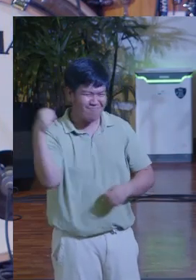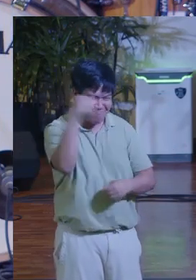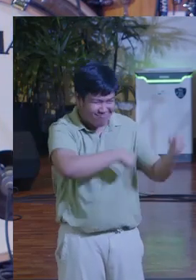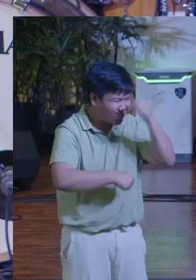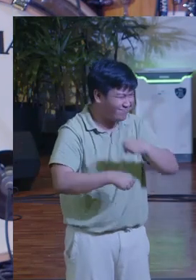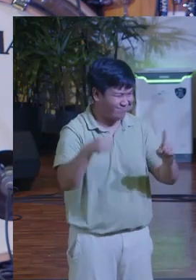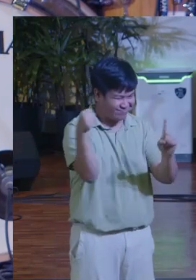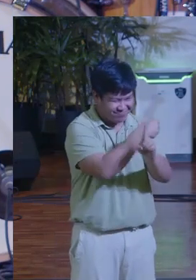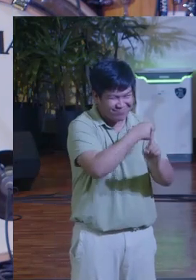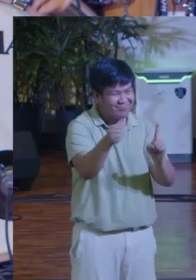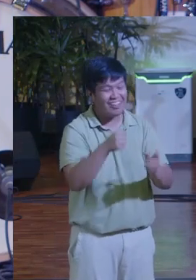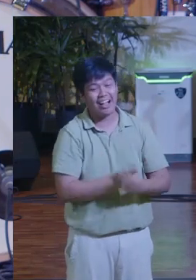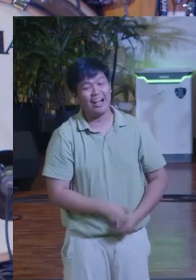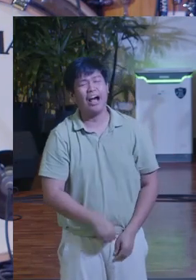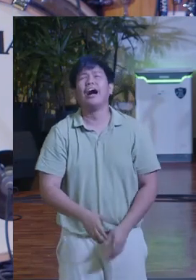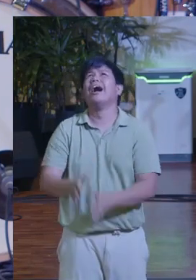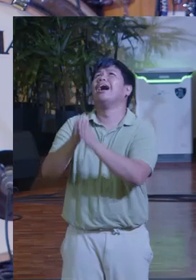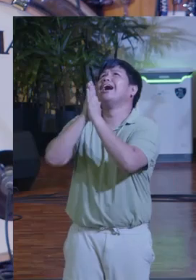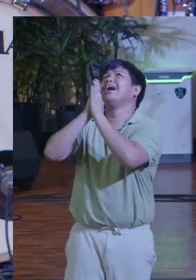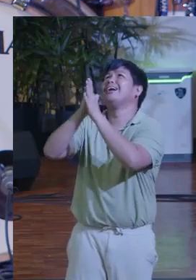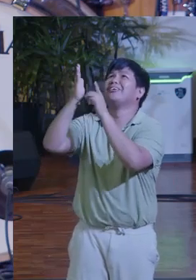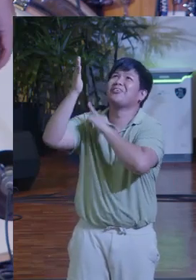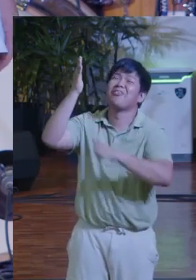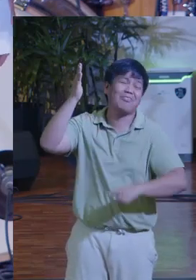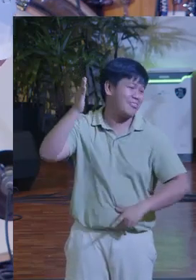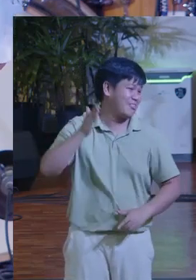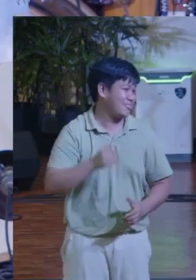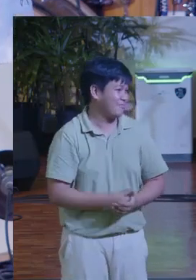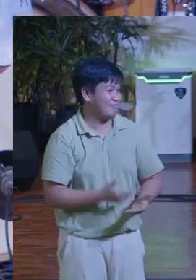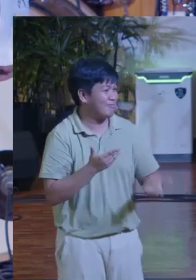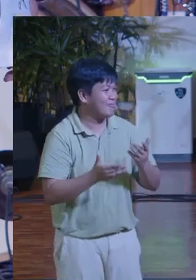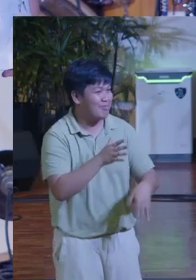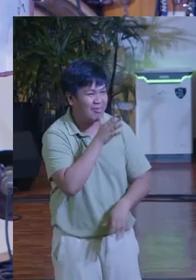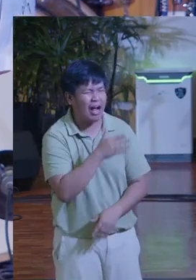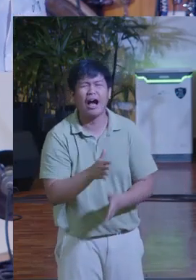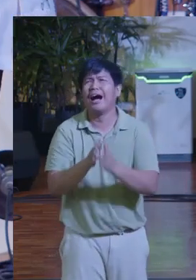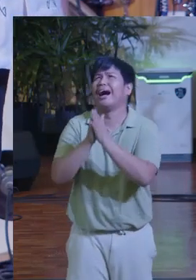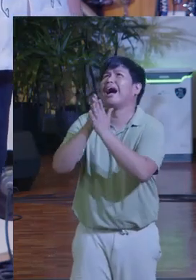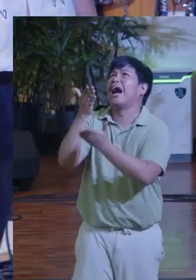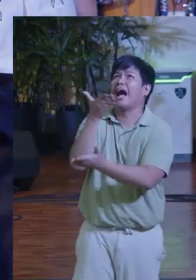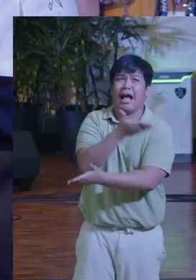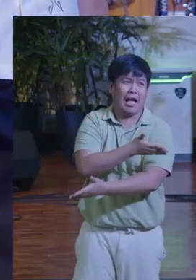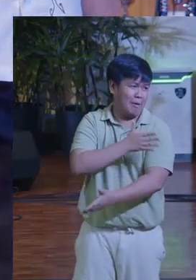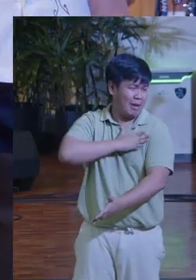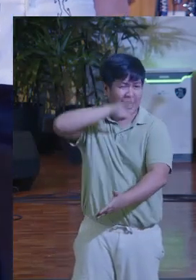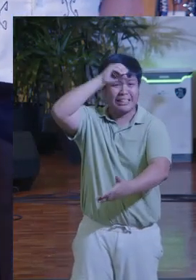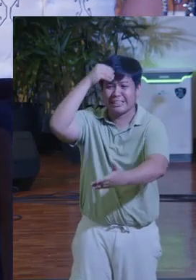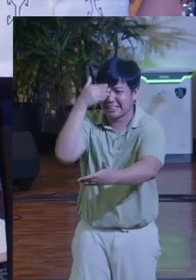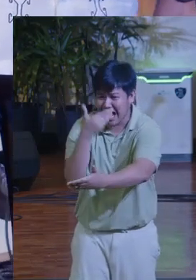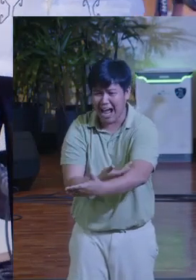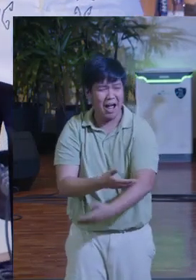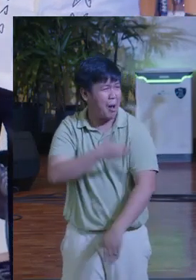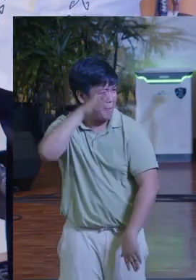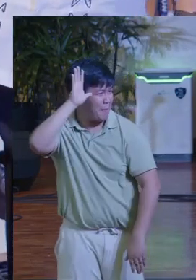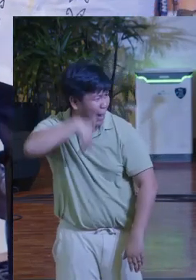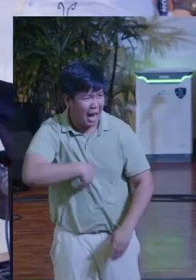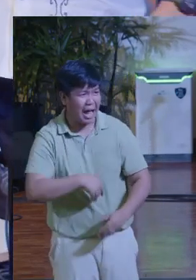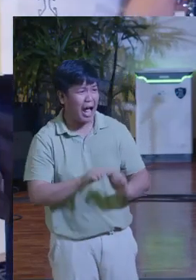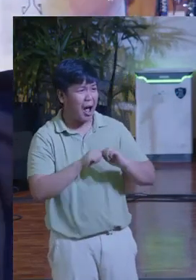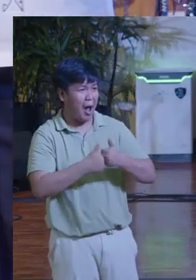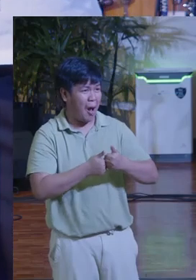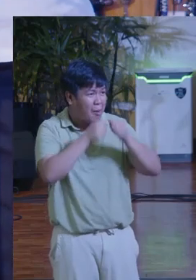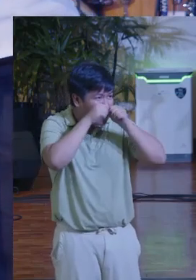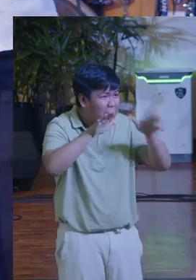gulo. Naku, Panginoon, wika ninyo. Paano kaya ito magiging blessing